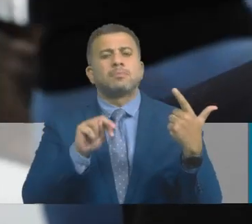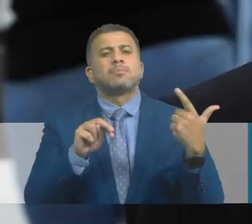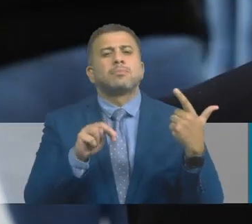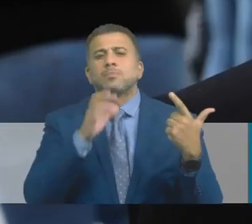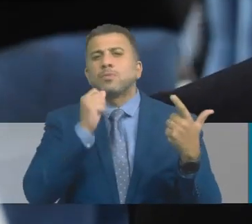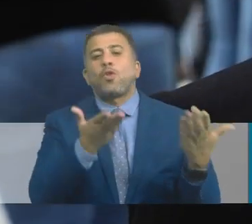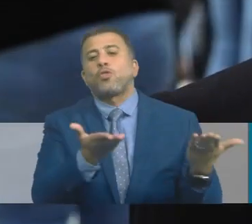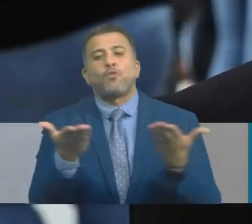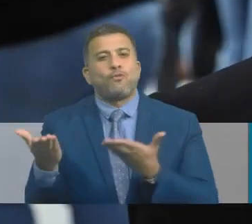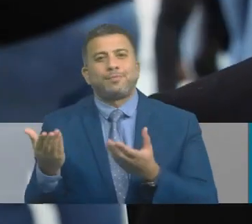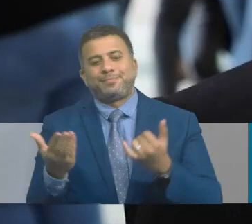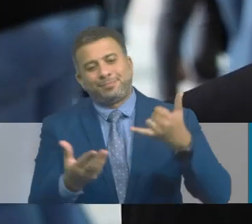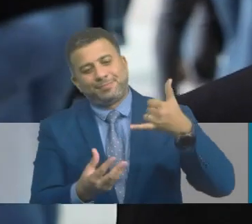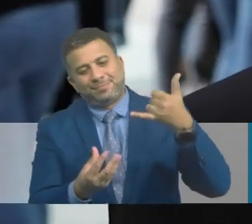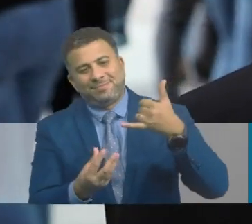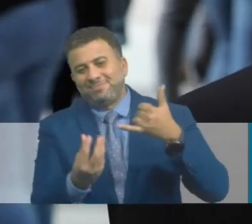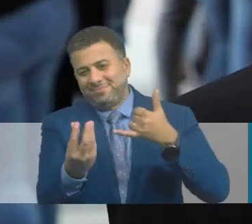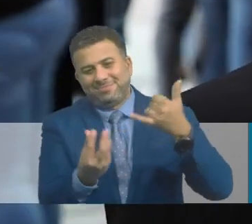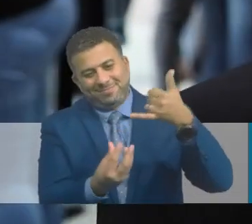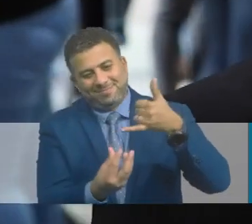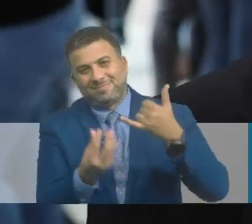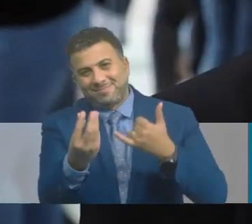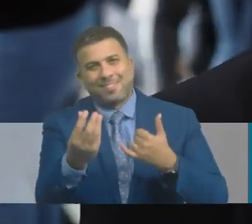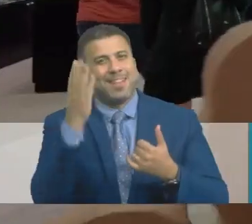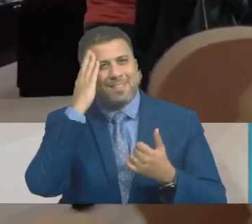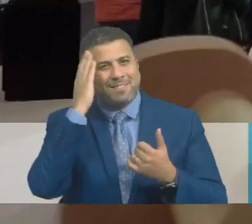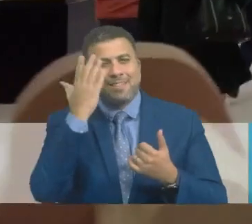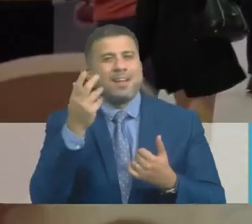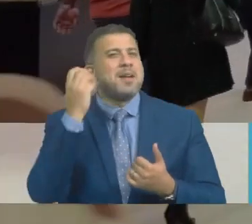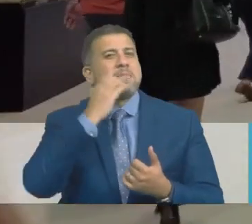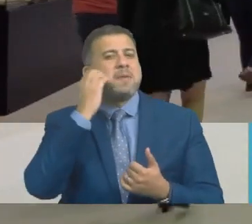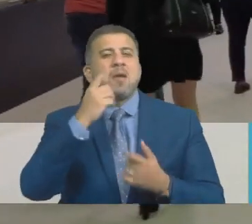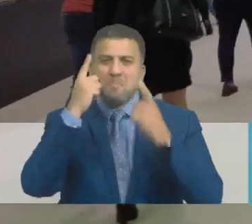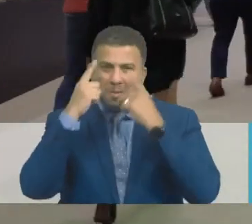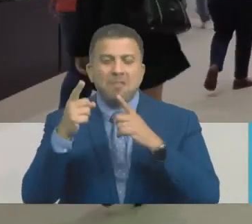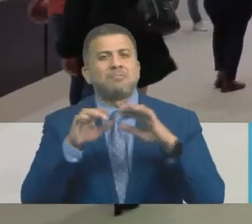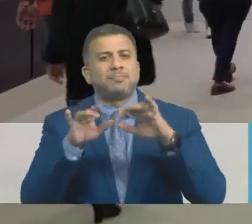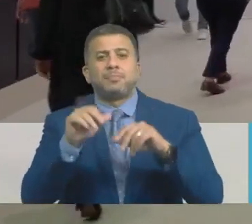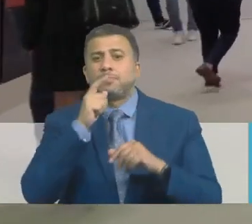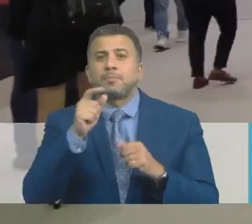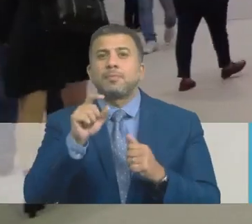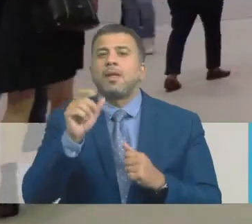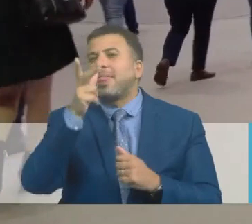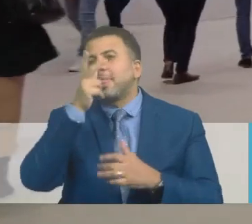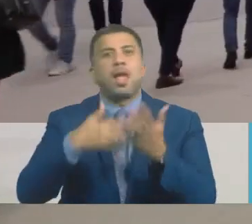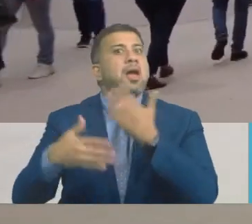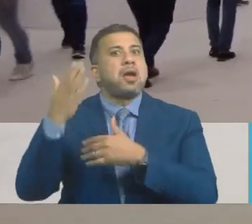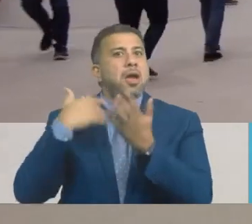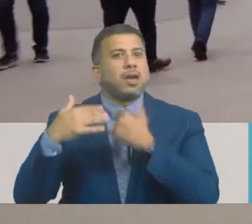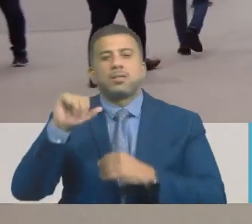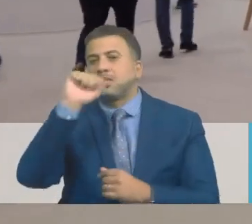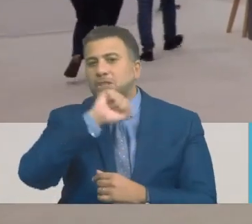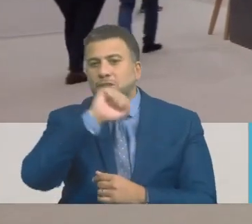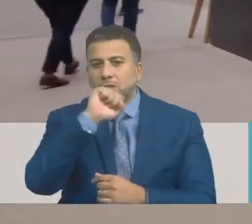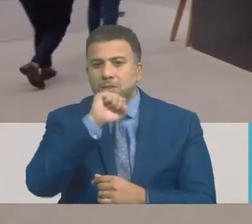هي الضيافة الإماراتية اللي يشتهر بها أهل الإمارات. إدارة تشارك الجانب التاريخي لإمارة